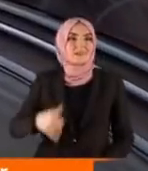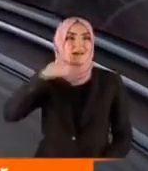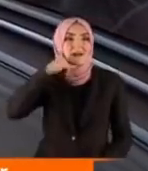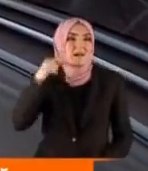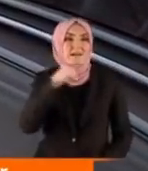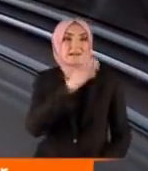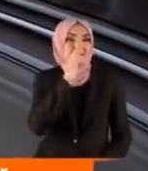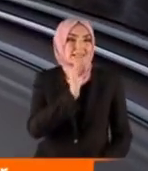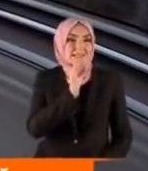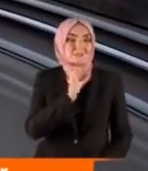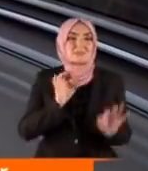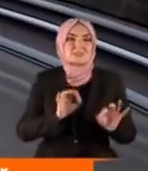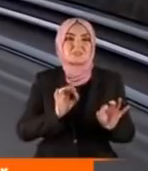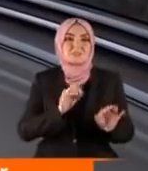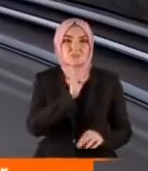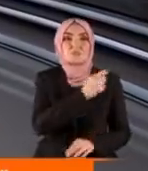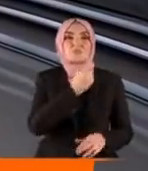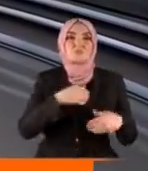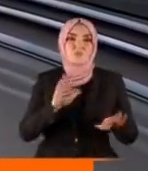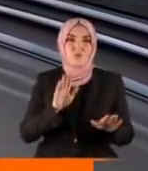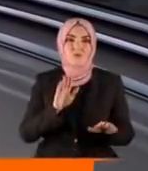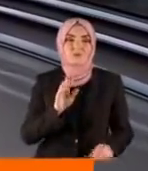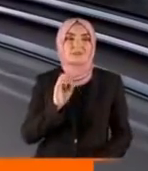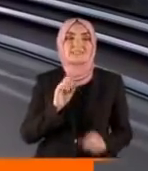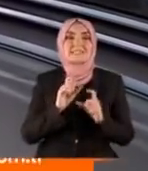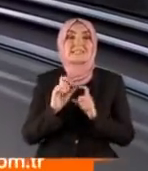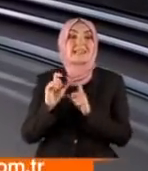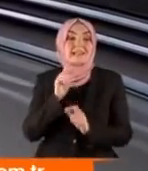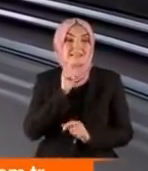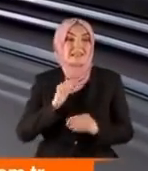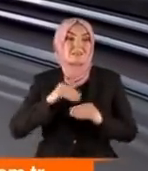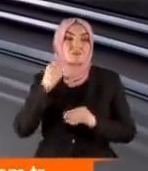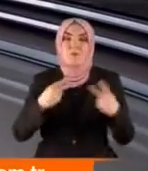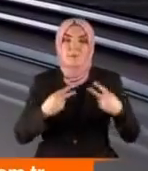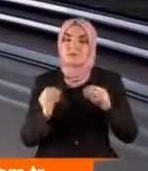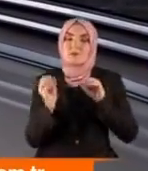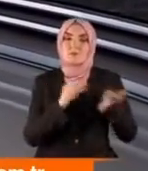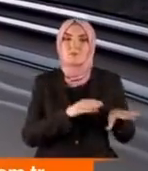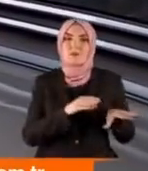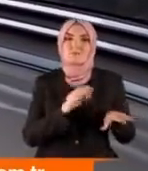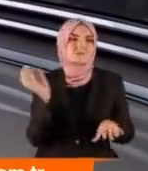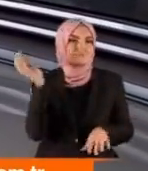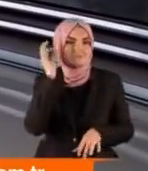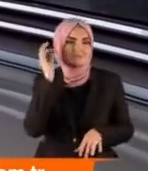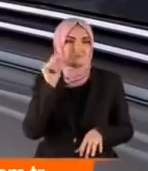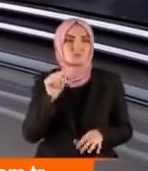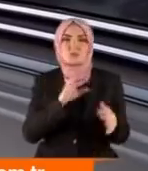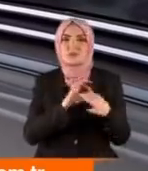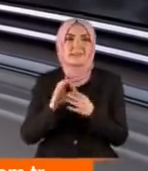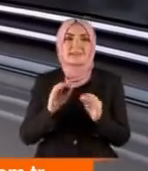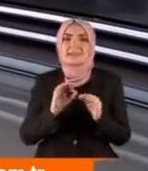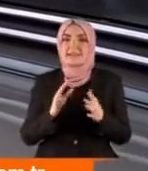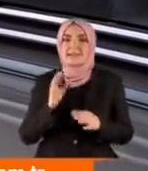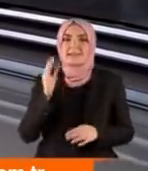Aradığınız kişiye şu anda ulaşılamıyor. Sinyal sesinden sonra mesajınızı bırakabilirsiniz. Bu sesli mesajın ne demek olduğunu hepimiz biliyoruz.